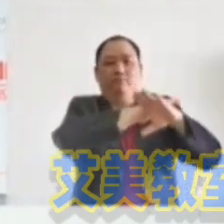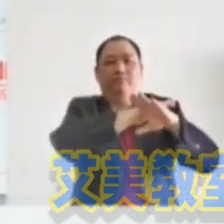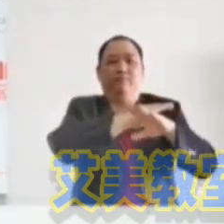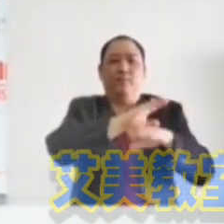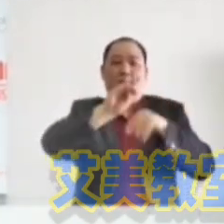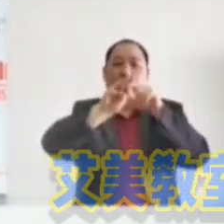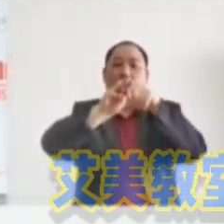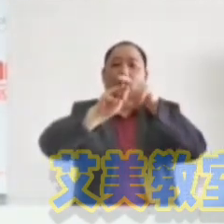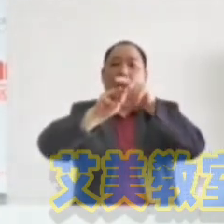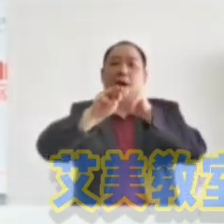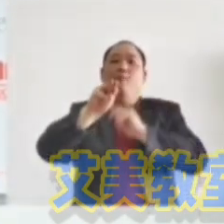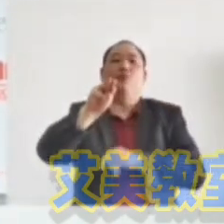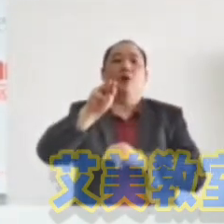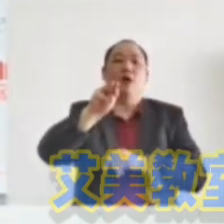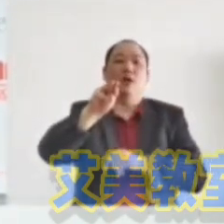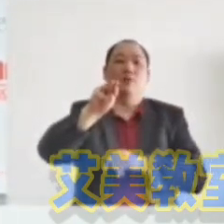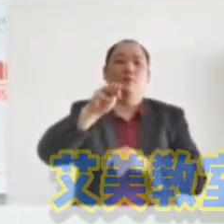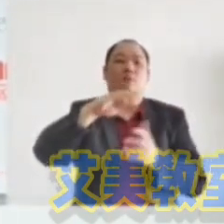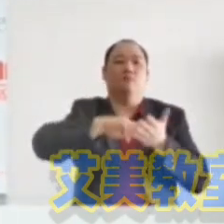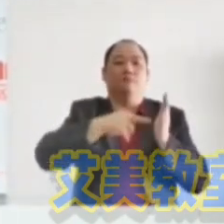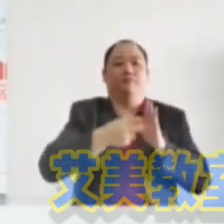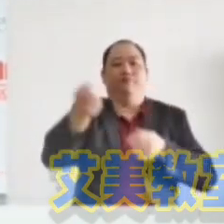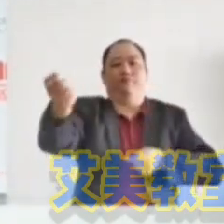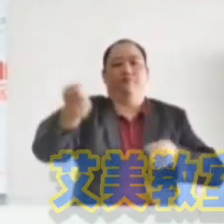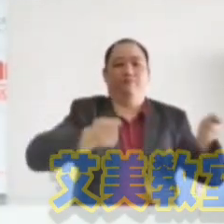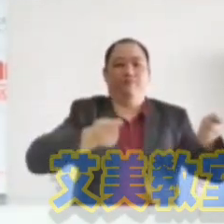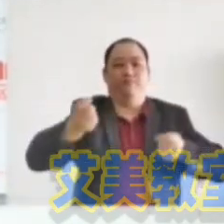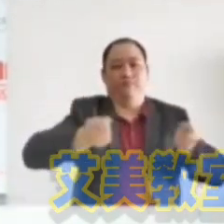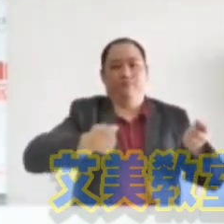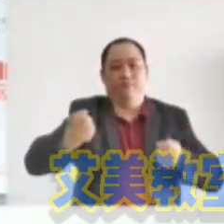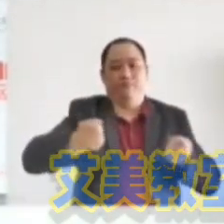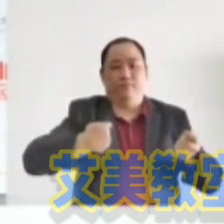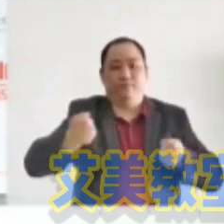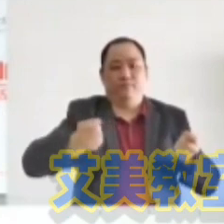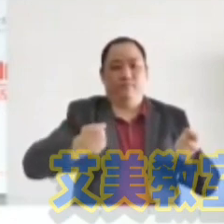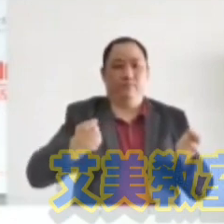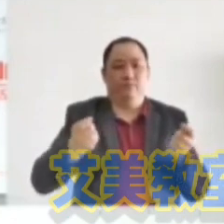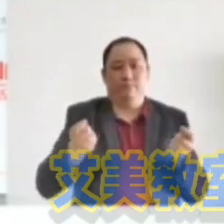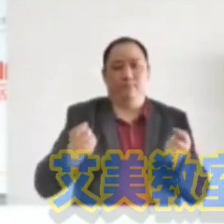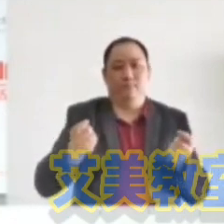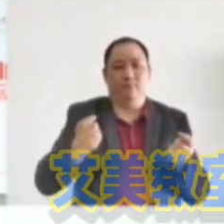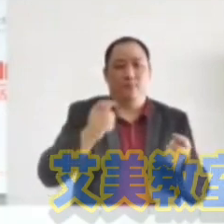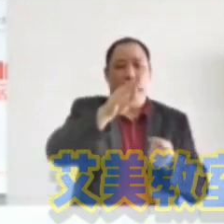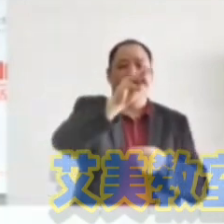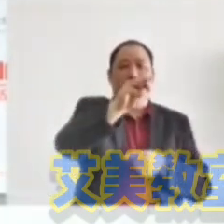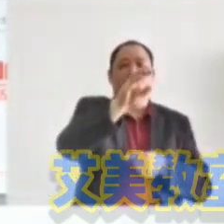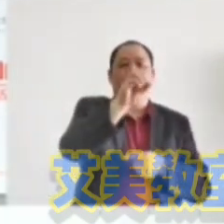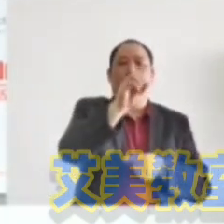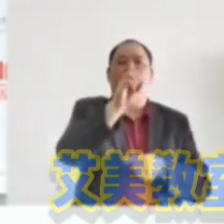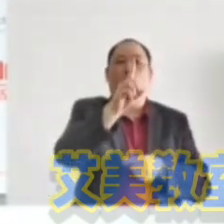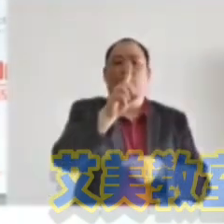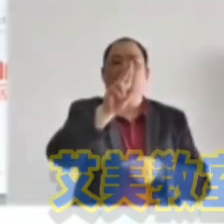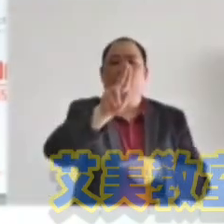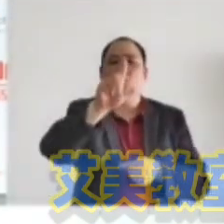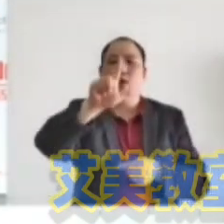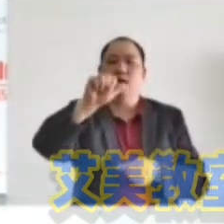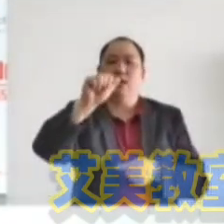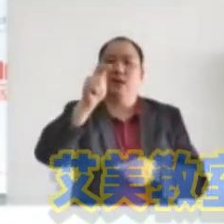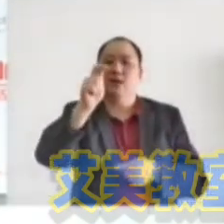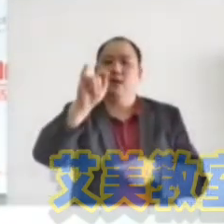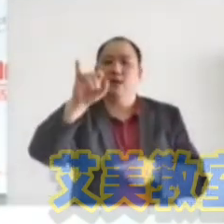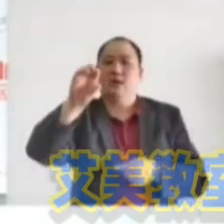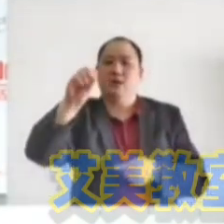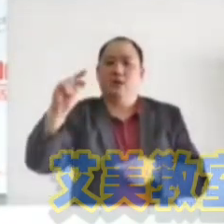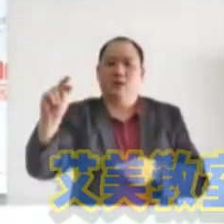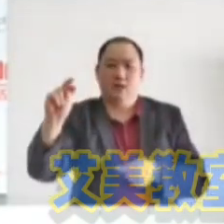就是我们的 modulation， 我们的 M modulation， modulation 的意思就是调节。那调节，我